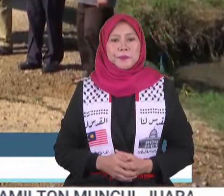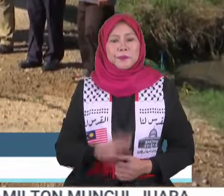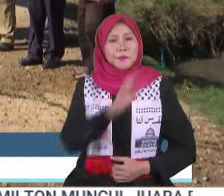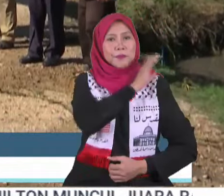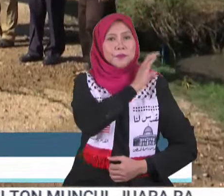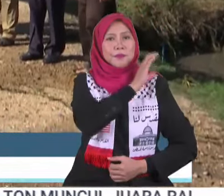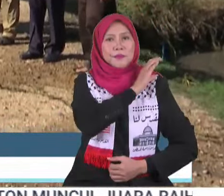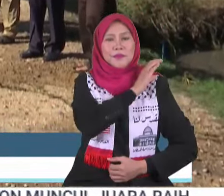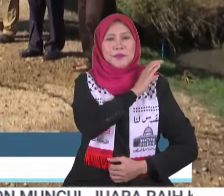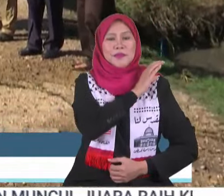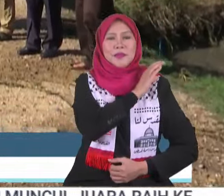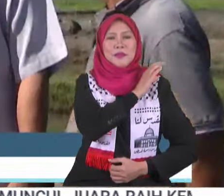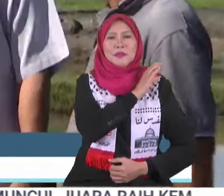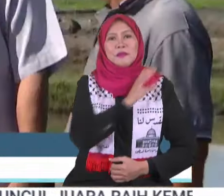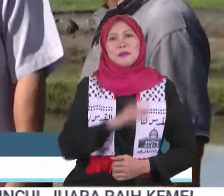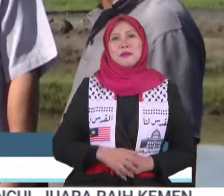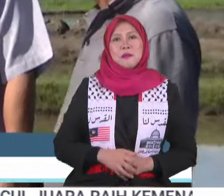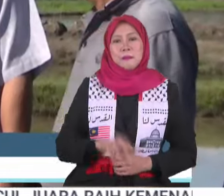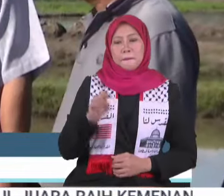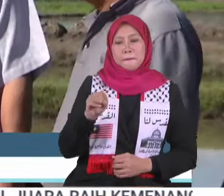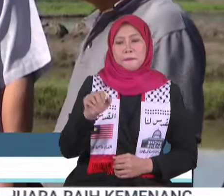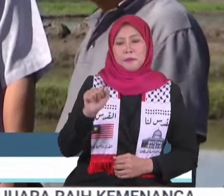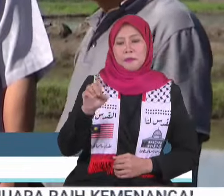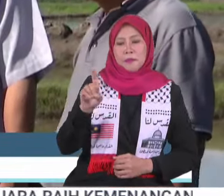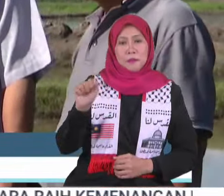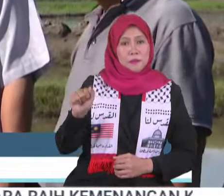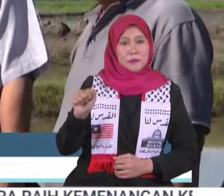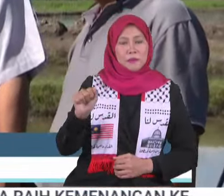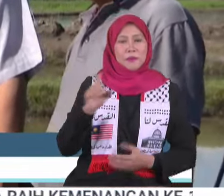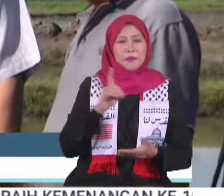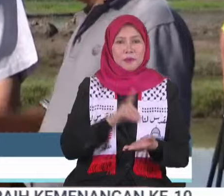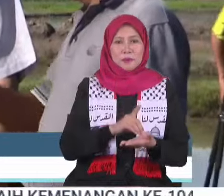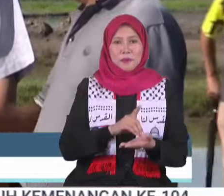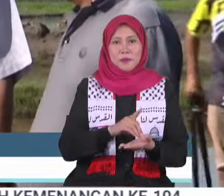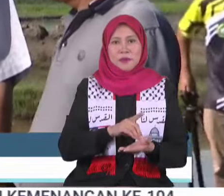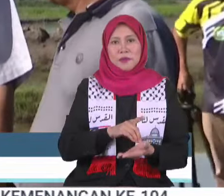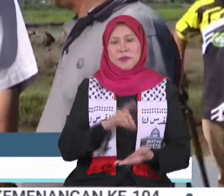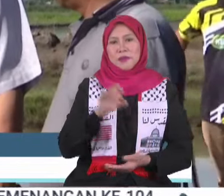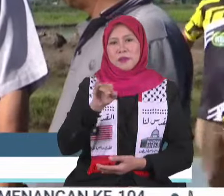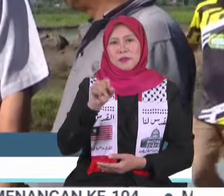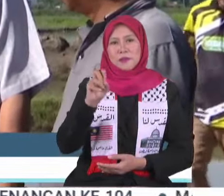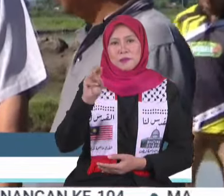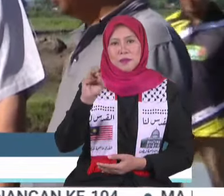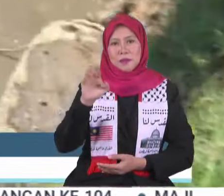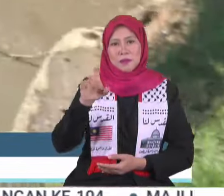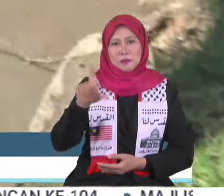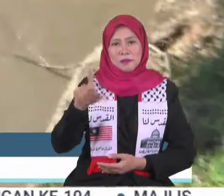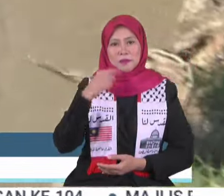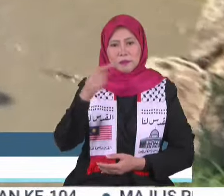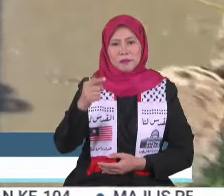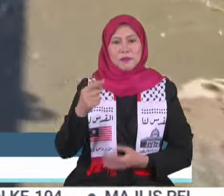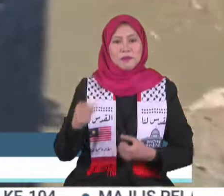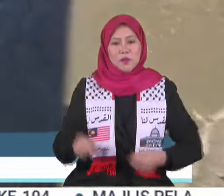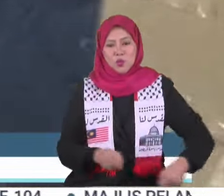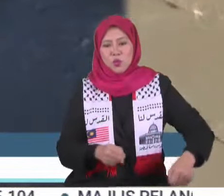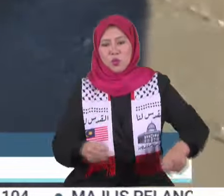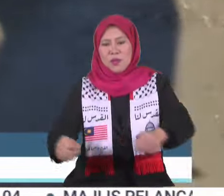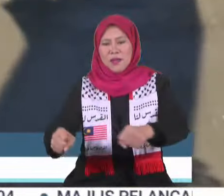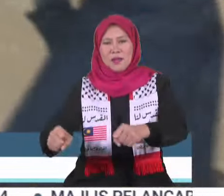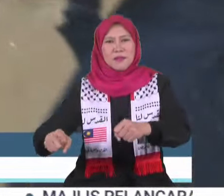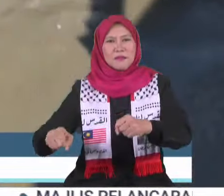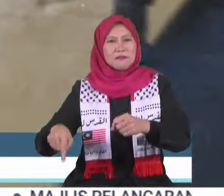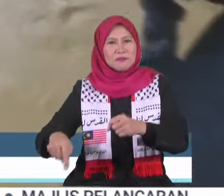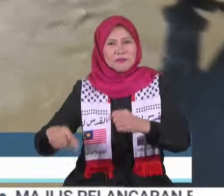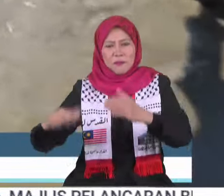Pengerusi Lembaga Kemajuan Pertanian Muda MADA, Datuk Dr. Ismail Saleh berkata, kedudukan Sungai Pendang yang